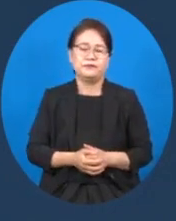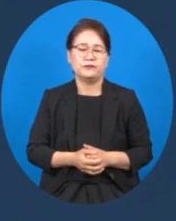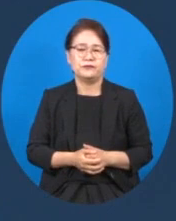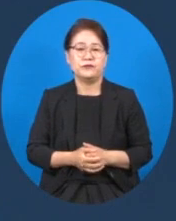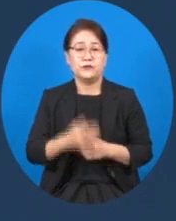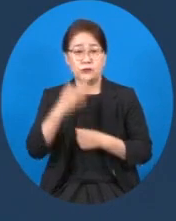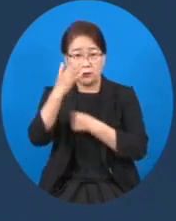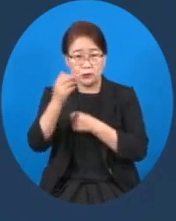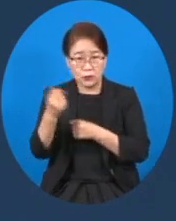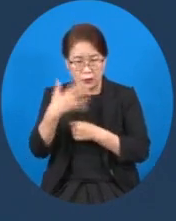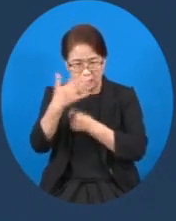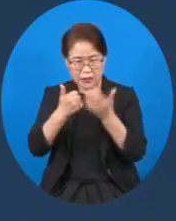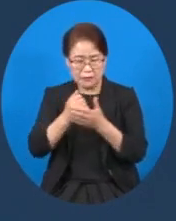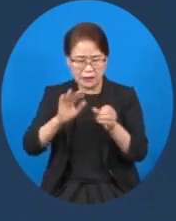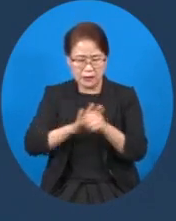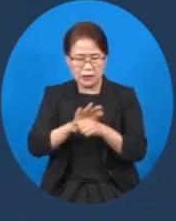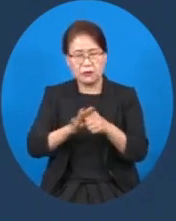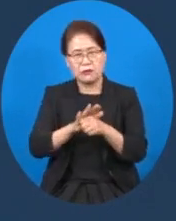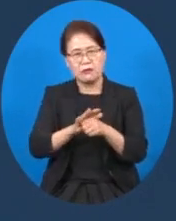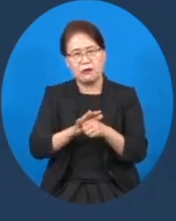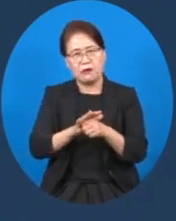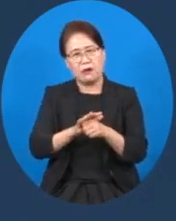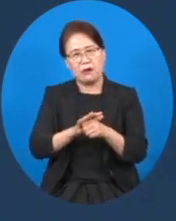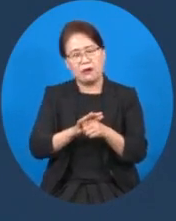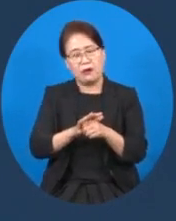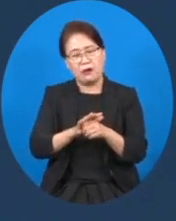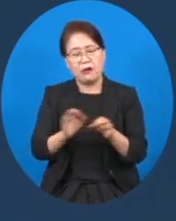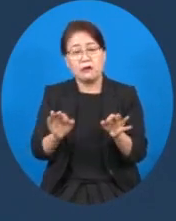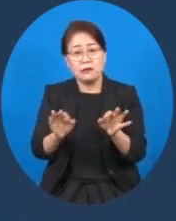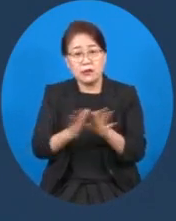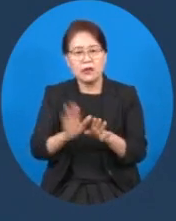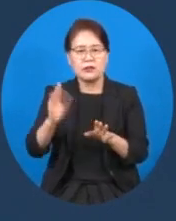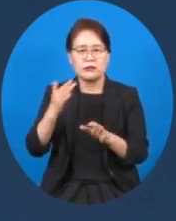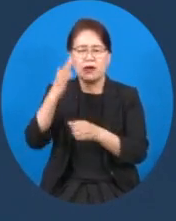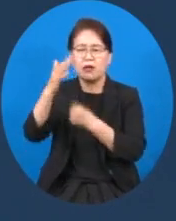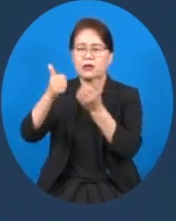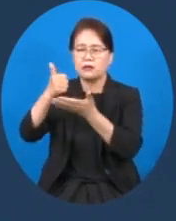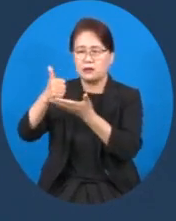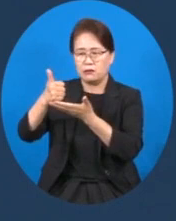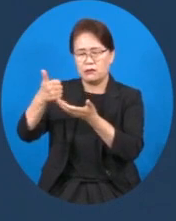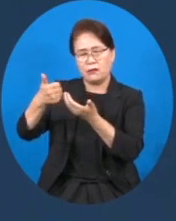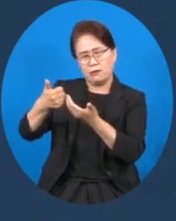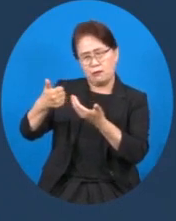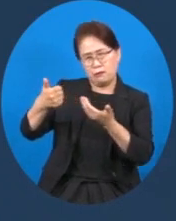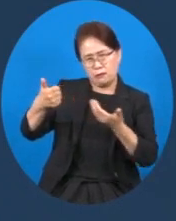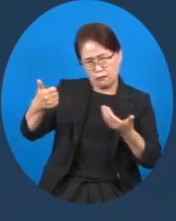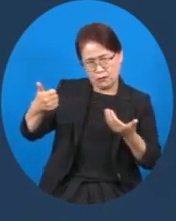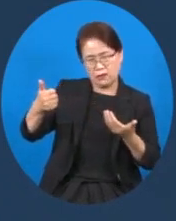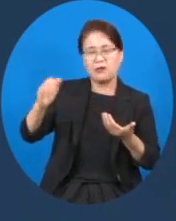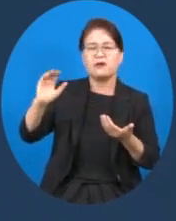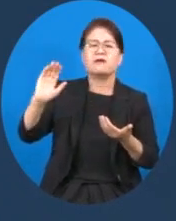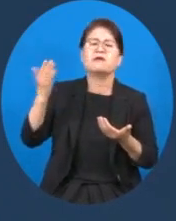그리고 하나님에 대한 사랑도 식어지고 점점 하나님께로부터 멀어져 가는 거죠.